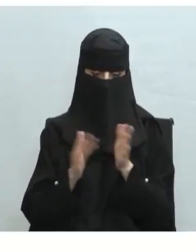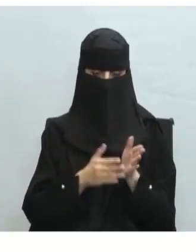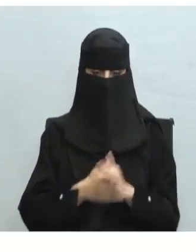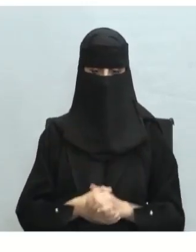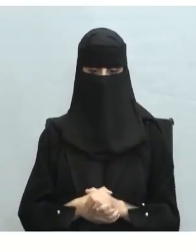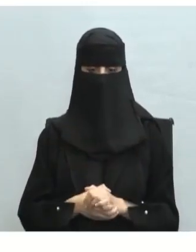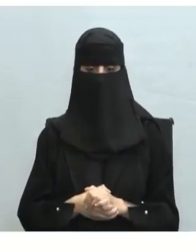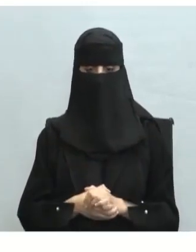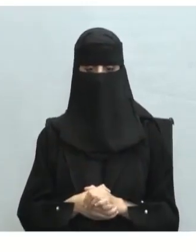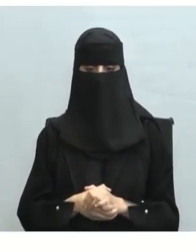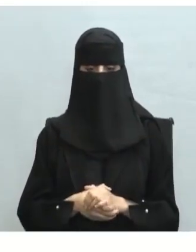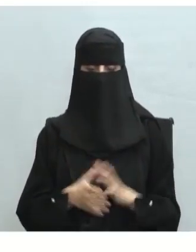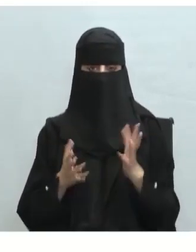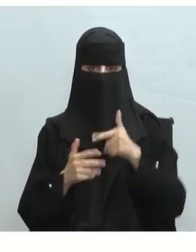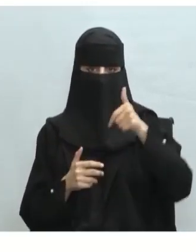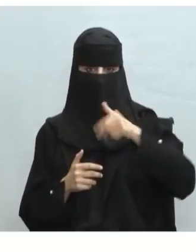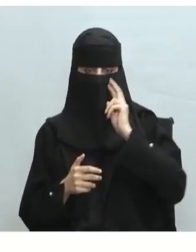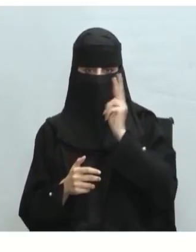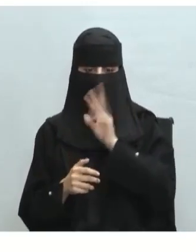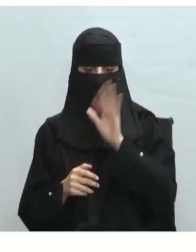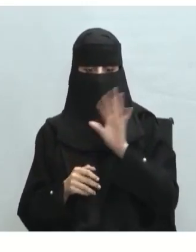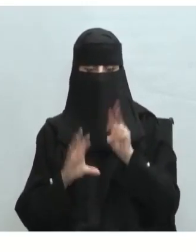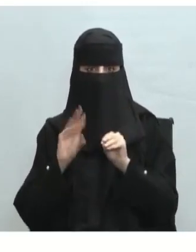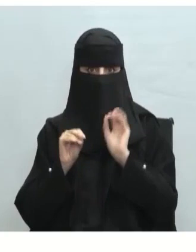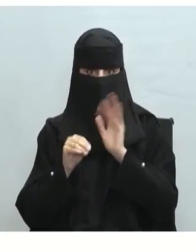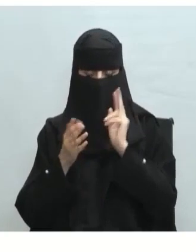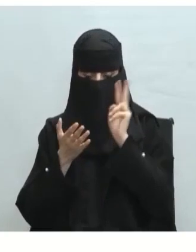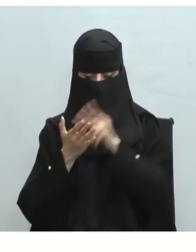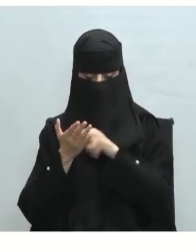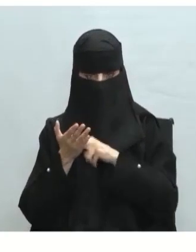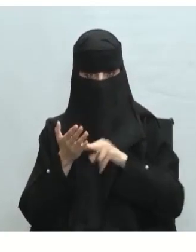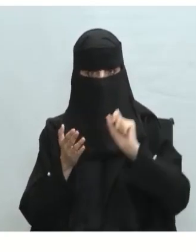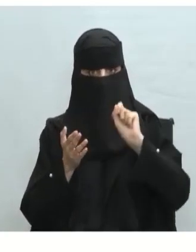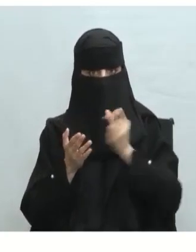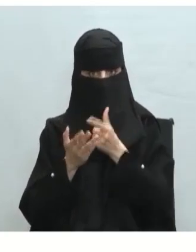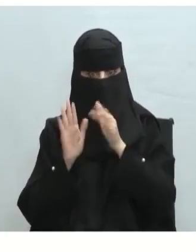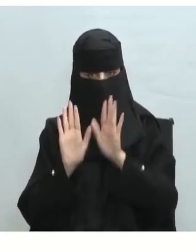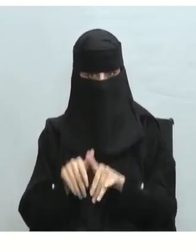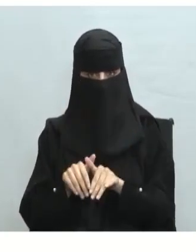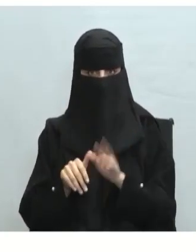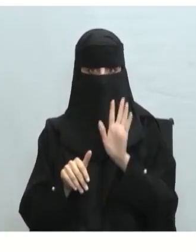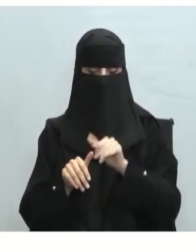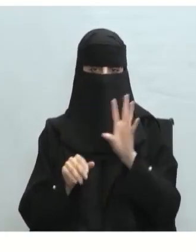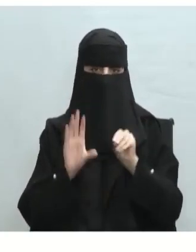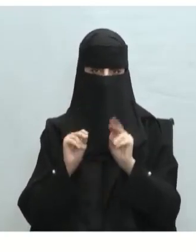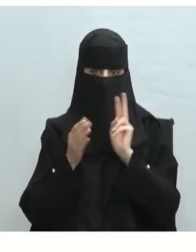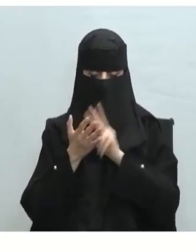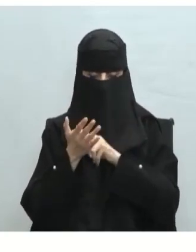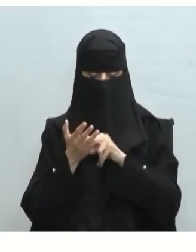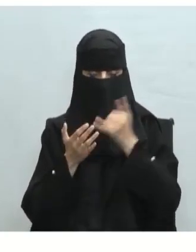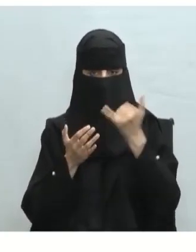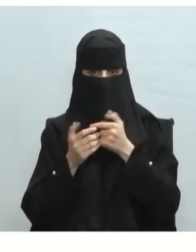ذلك سادسا هناك نصوص يمكن ان تقراها بسرعه فائقه واخرى تحتاج قراءتها الى قدر كبير من التاني